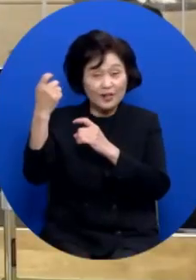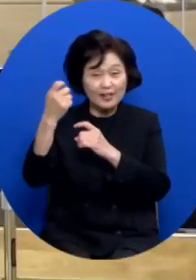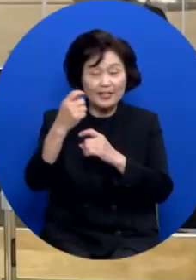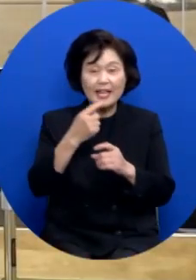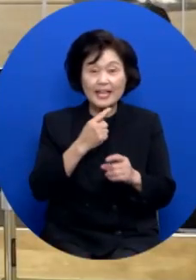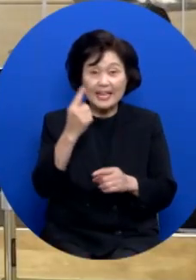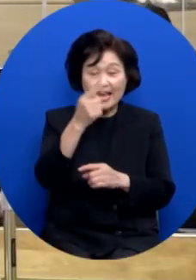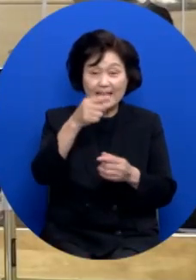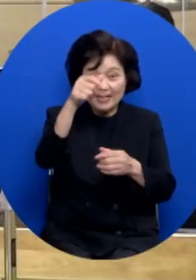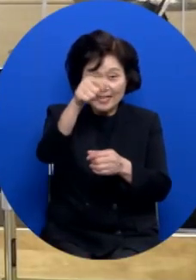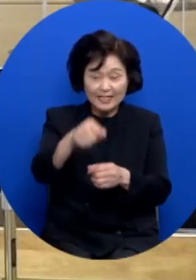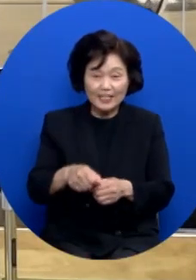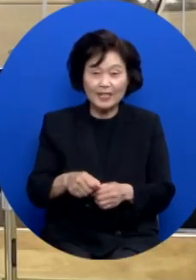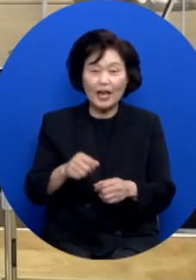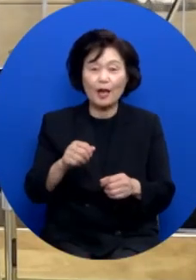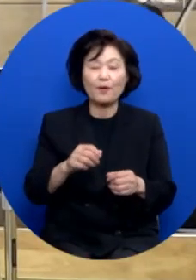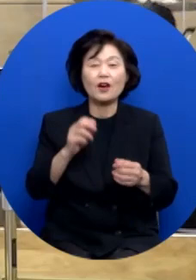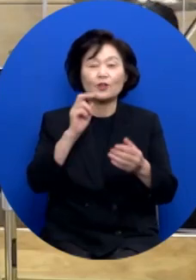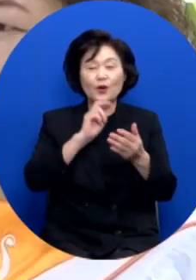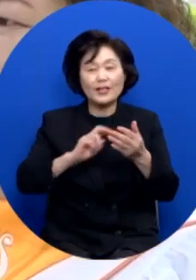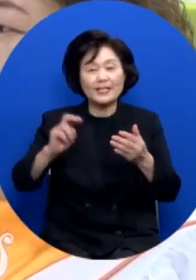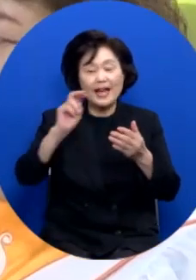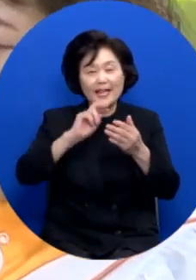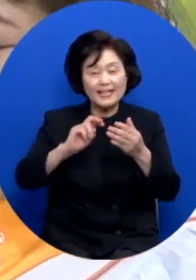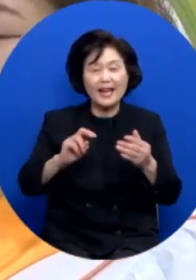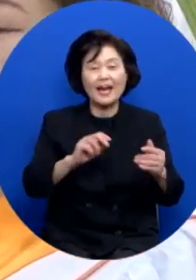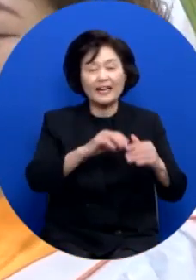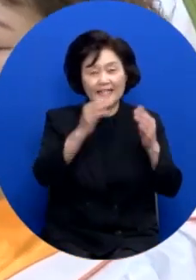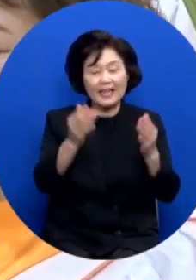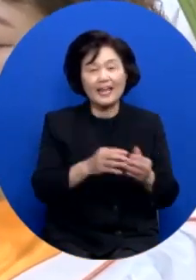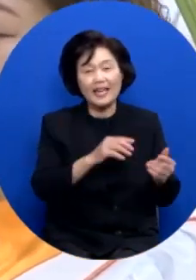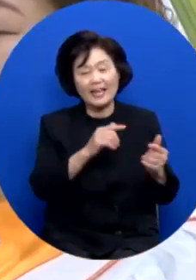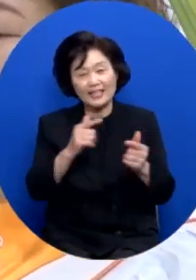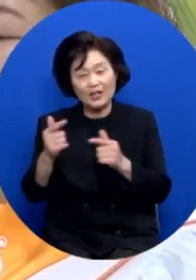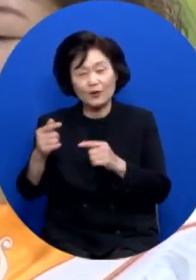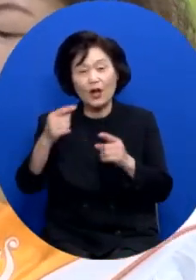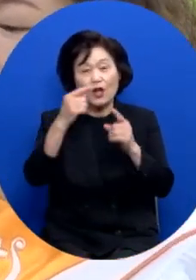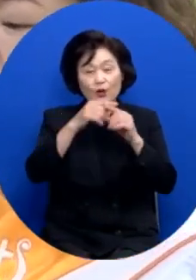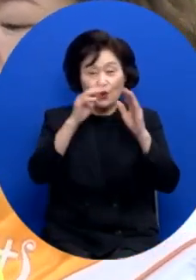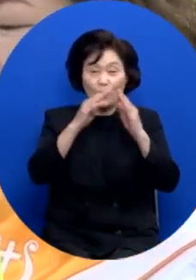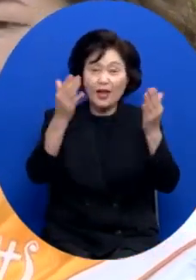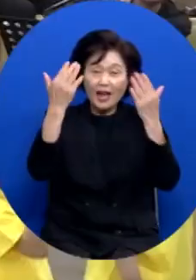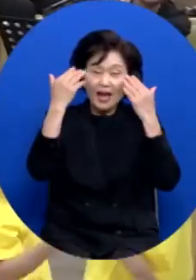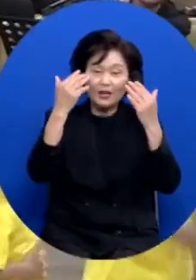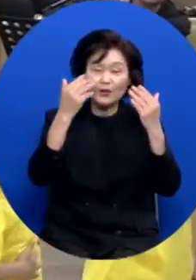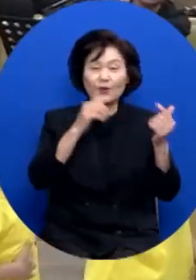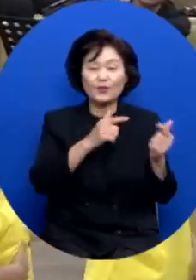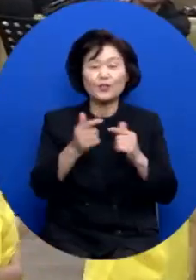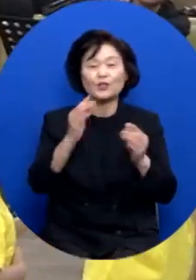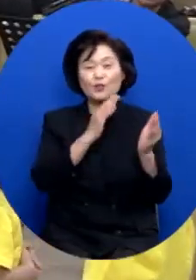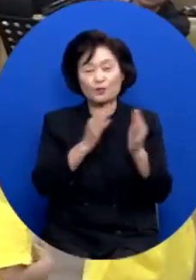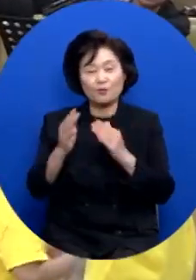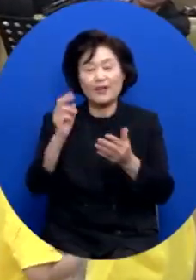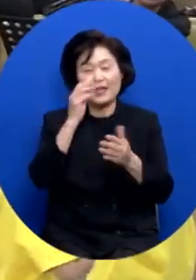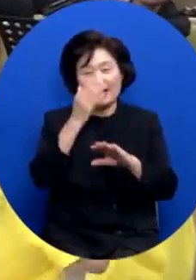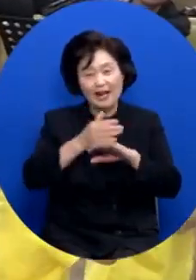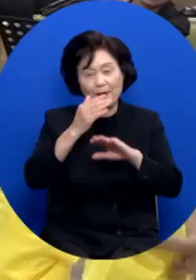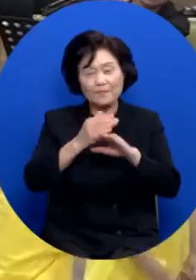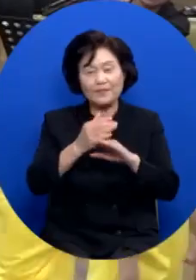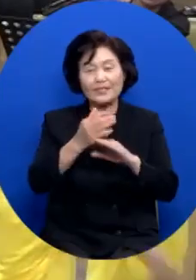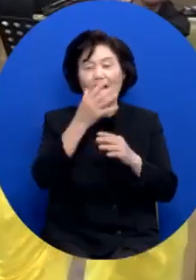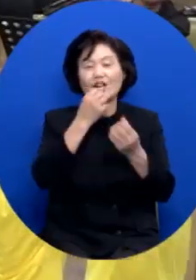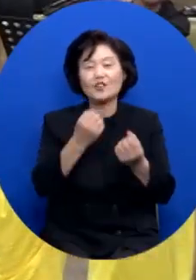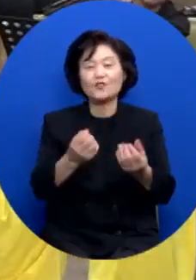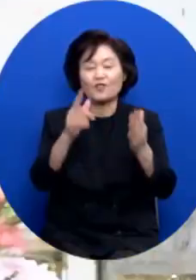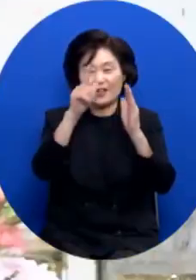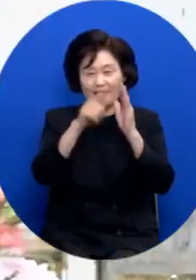커팅하고 우리 사랑 관현악과 글로리아 찬양대, 교회학교 등이 준비한 감사 찬양제가 이어졌습니다.